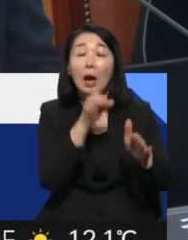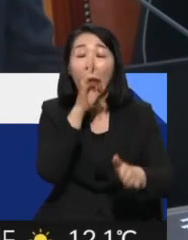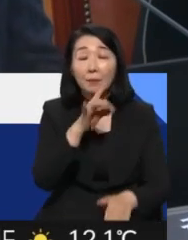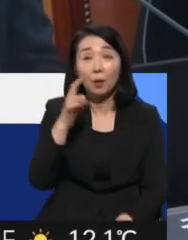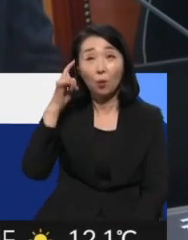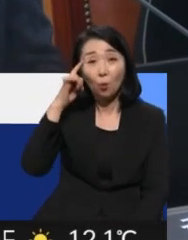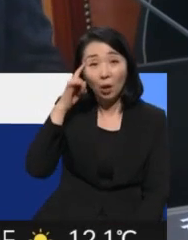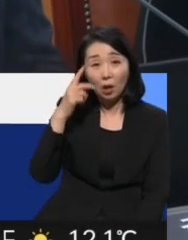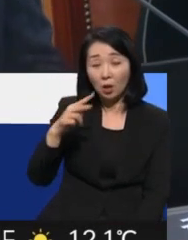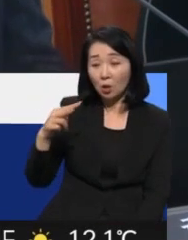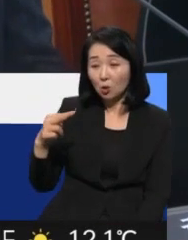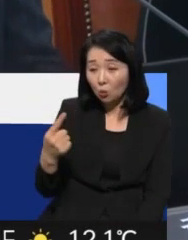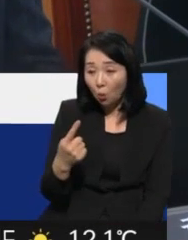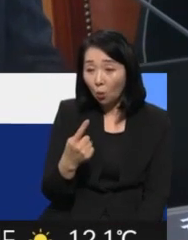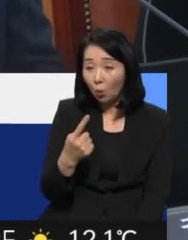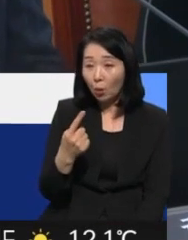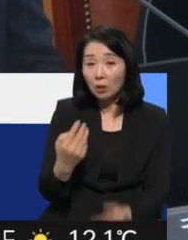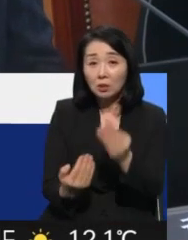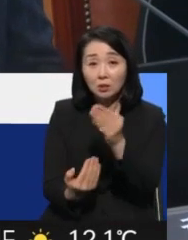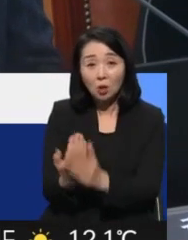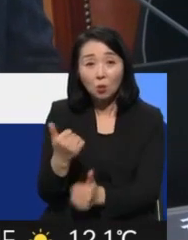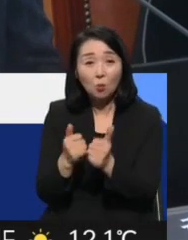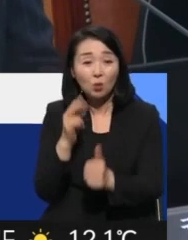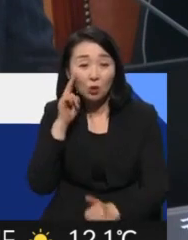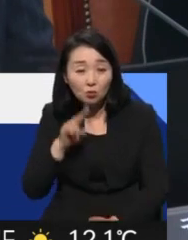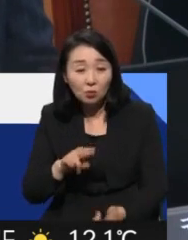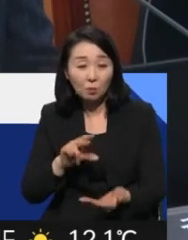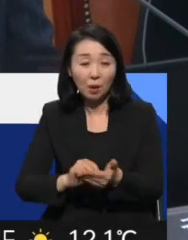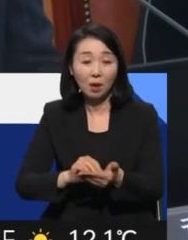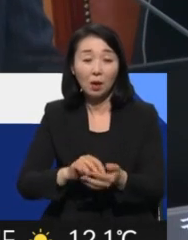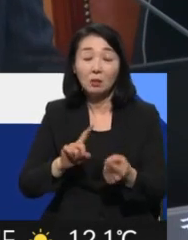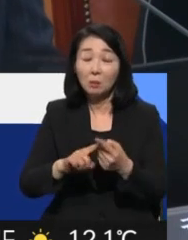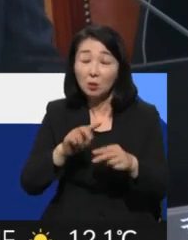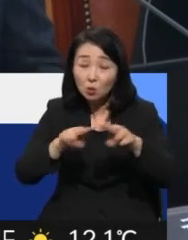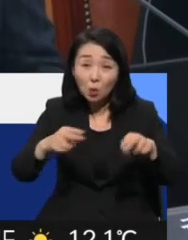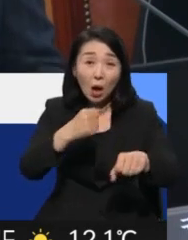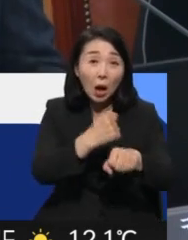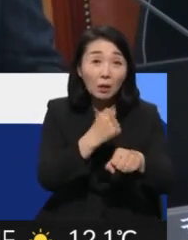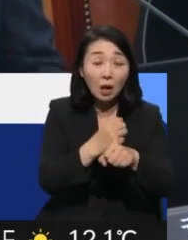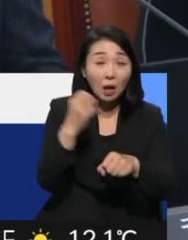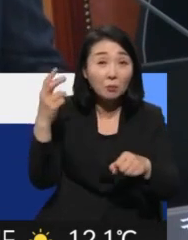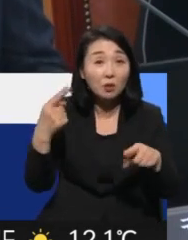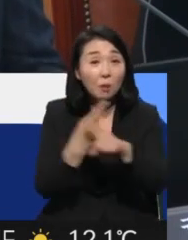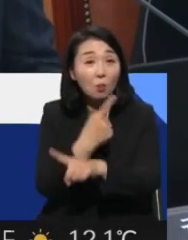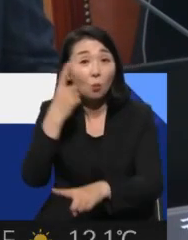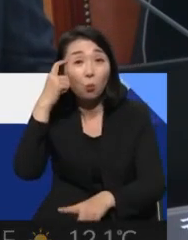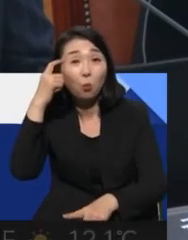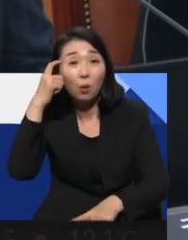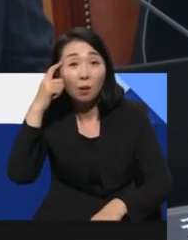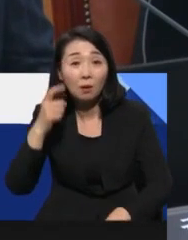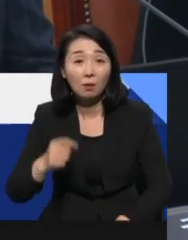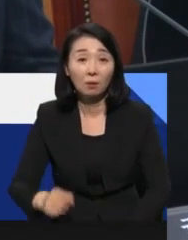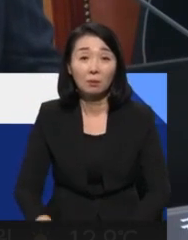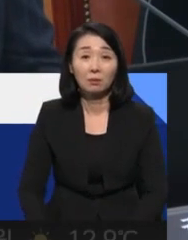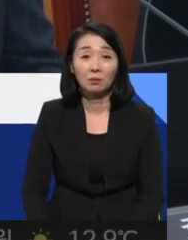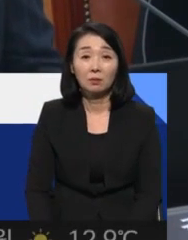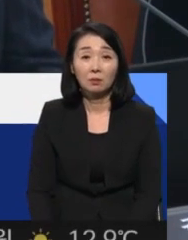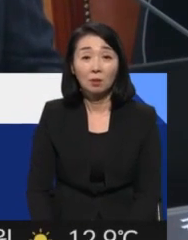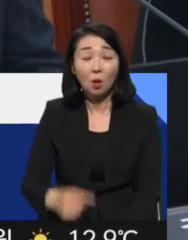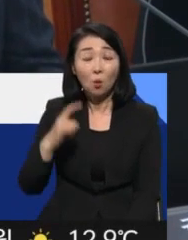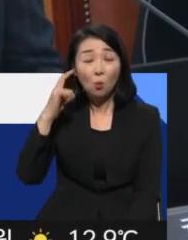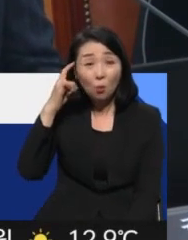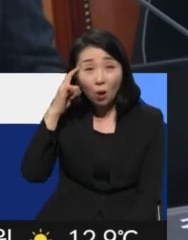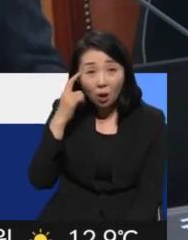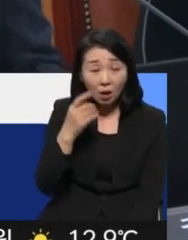불구하고 수사시키려고 하다가 반발이 세니까 갑자기 바꿨던 거잖아요. 이 바꿀 수 있는 계기가 뭐냐고요. 왜 할 수